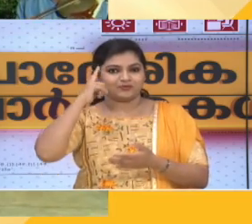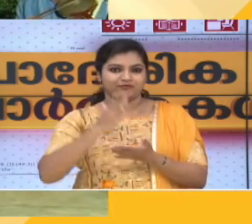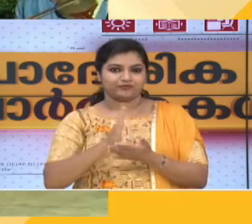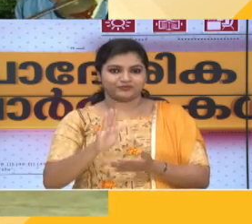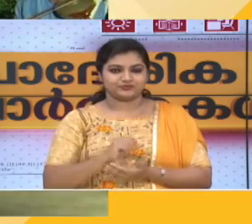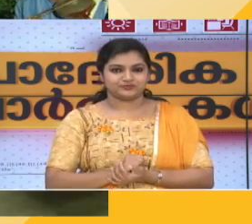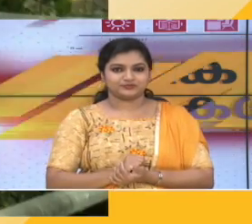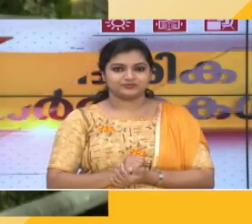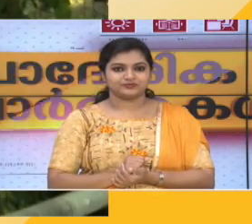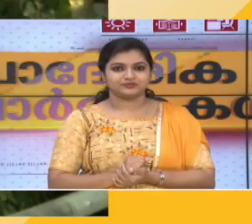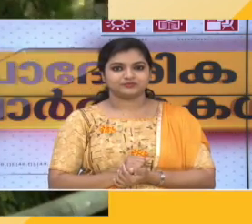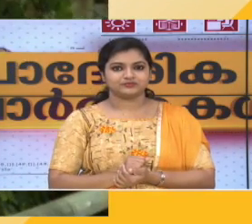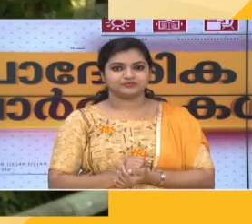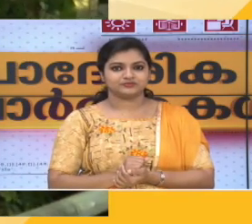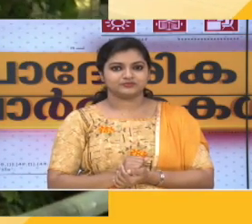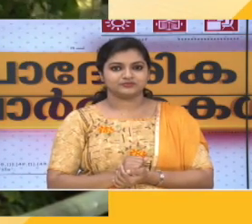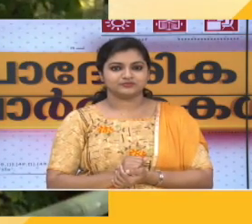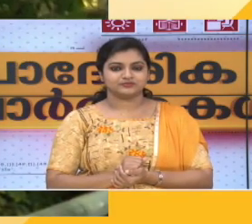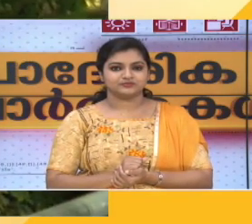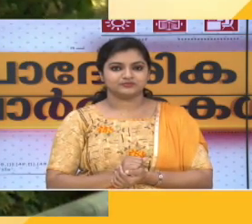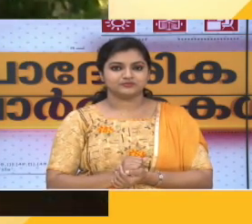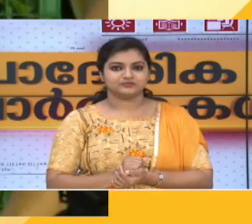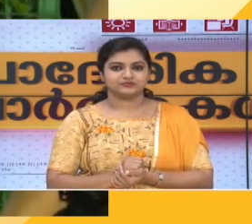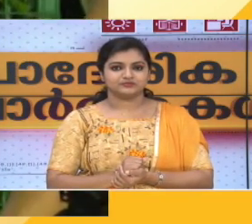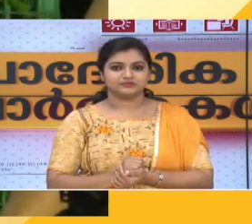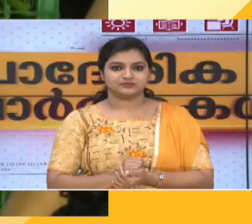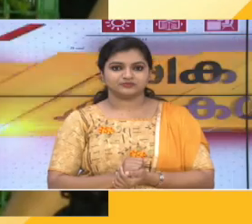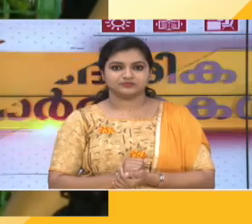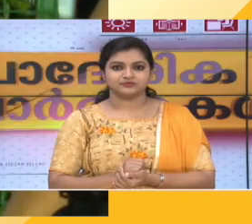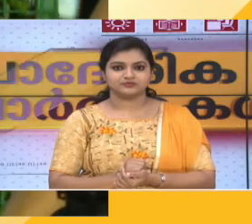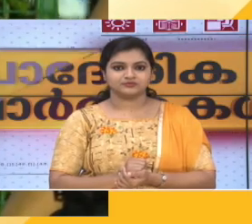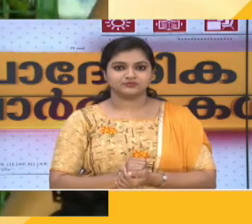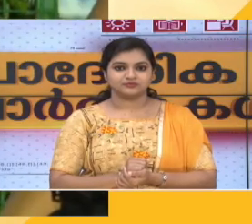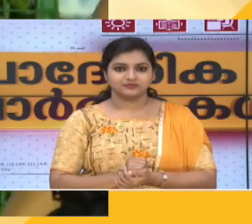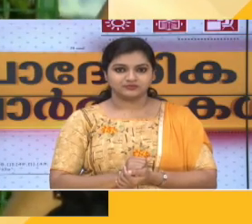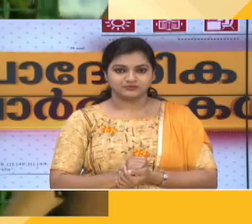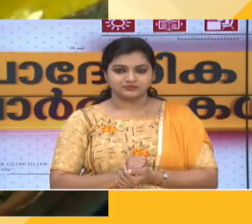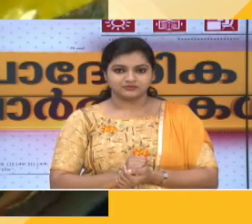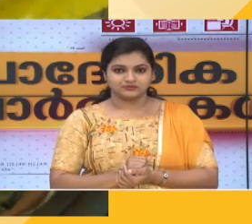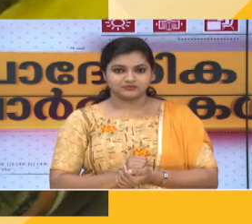Oh